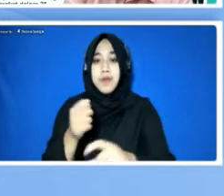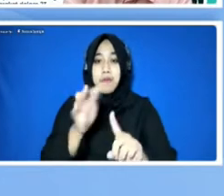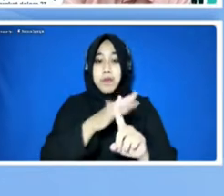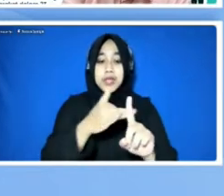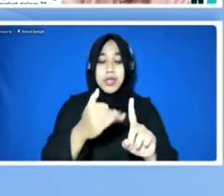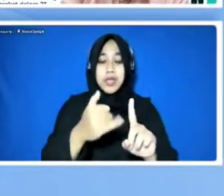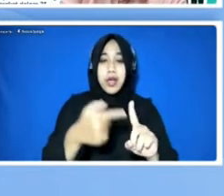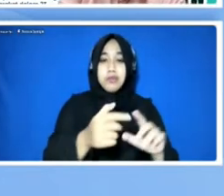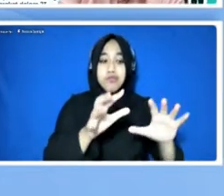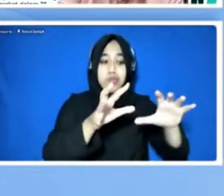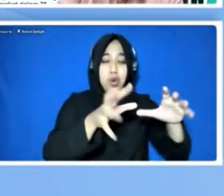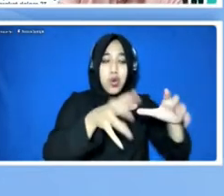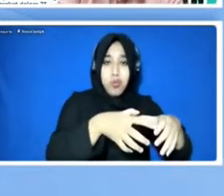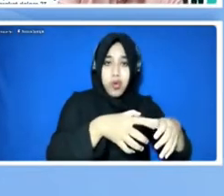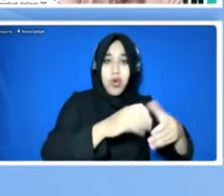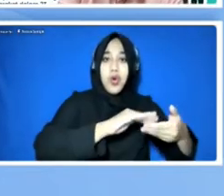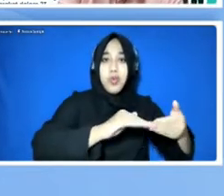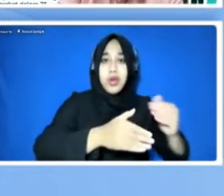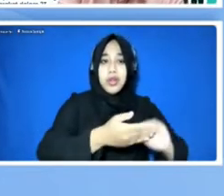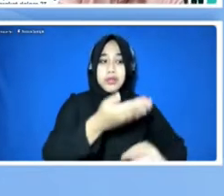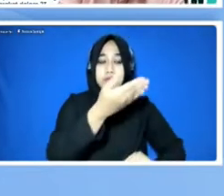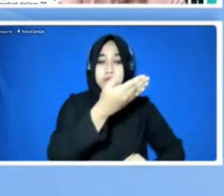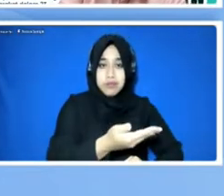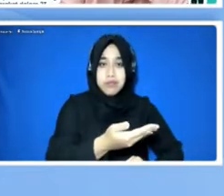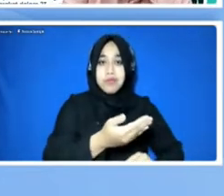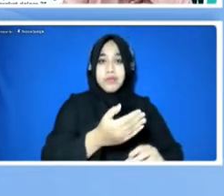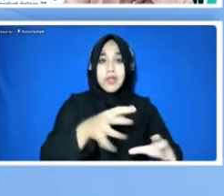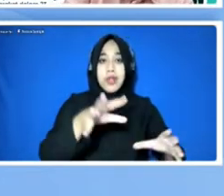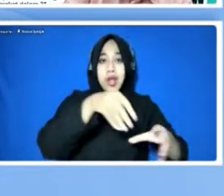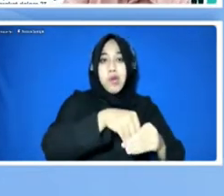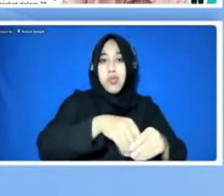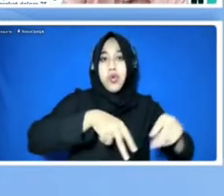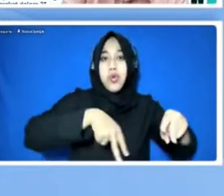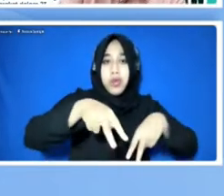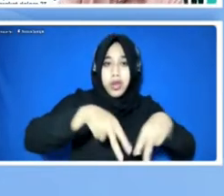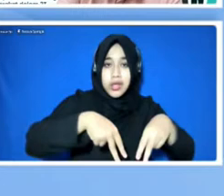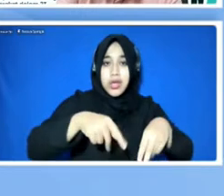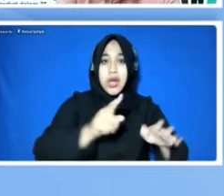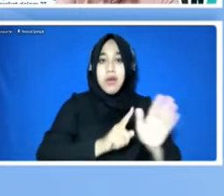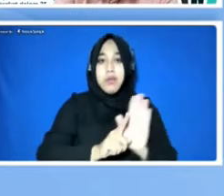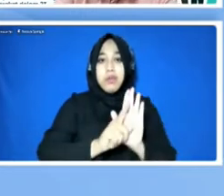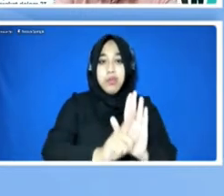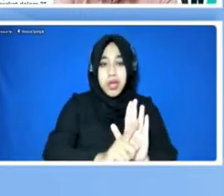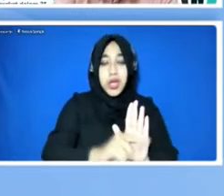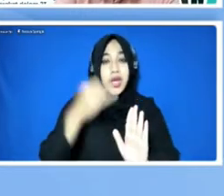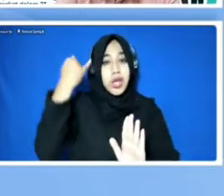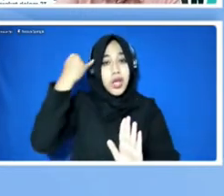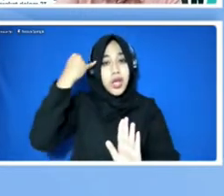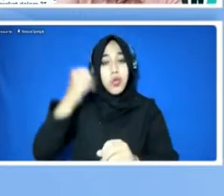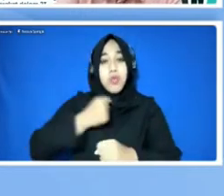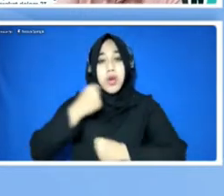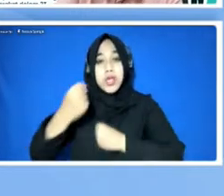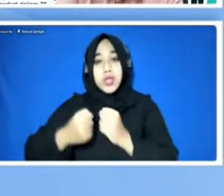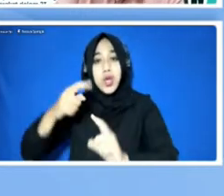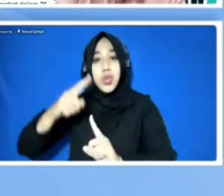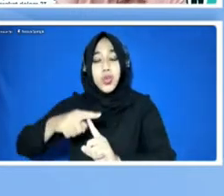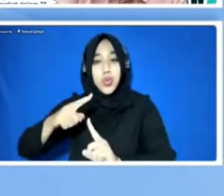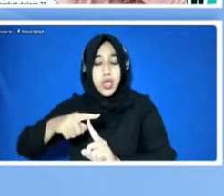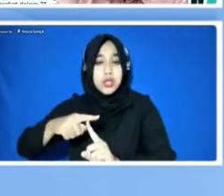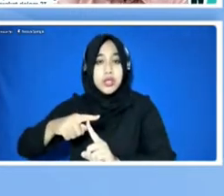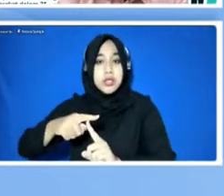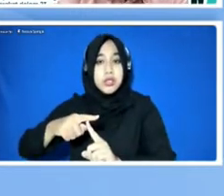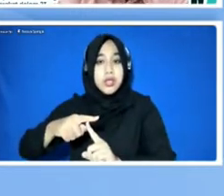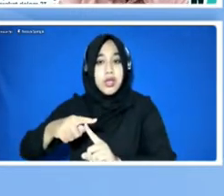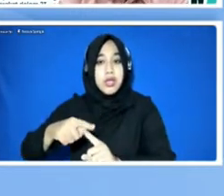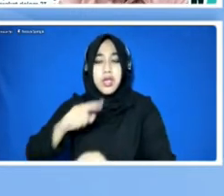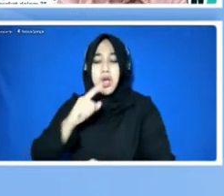terbentuk kelompok komunitas yang kemudian menjadi relawan, ada leadernya, memiliki pengetahuan, melaksanakan tugas-tugas yang